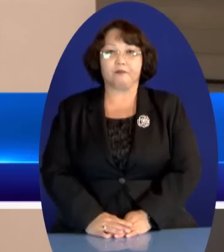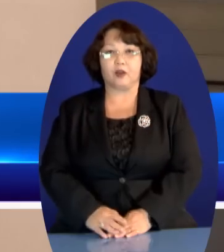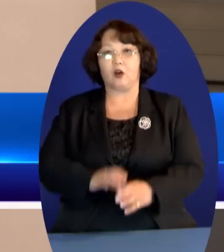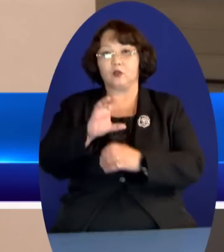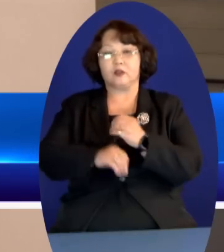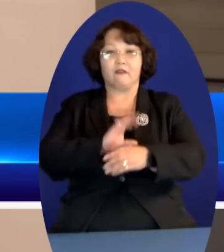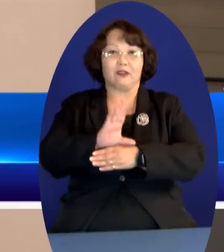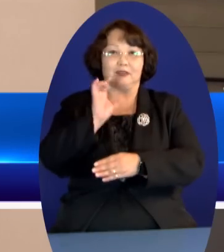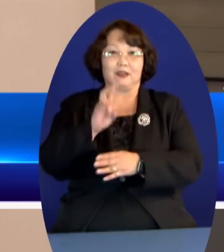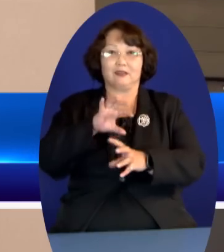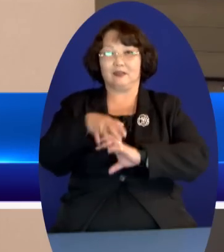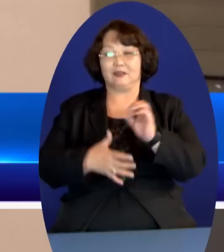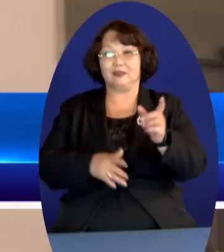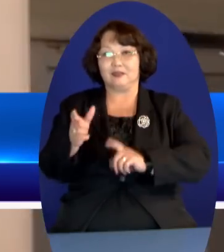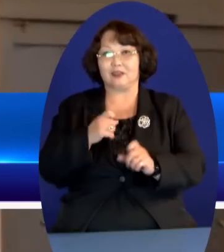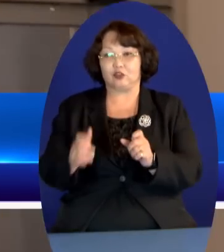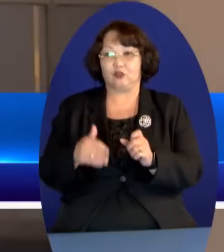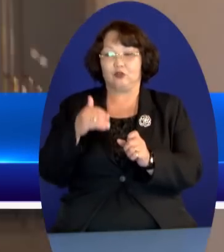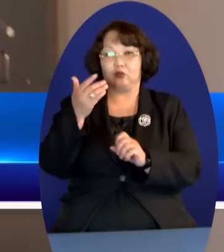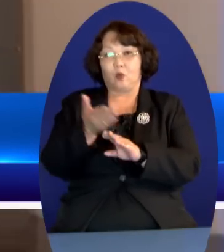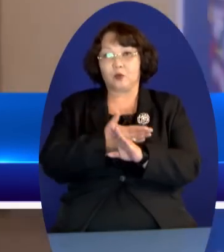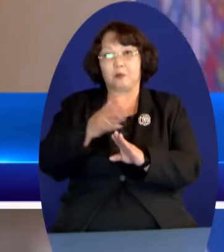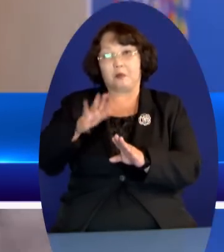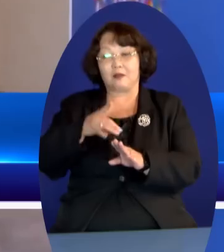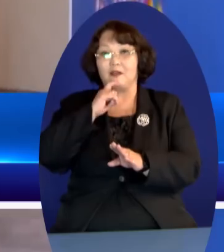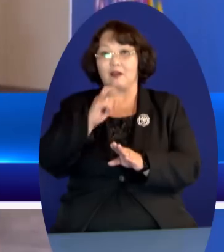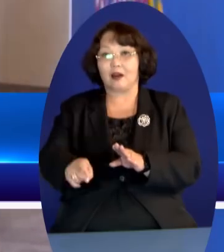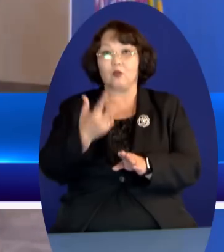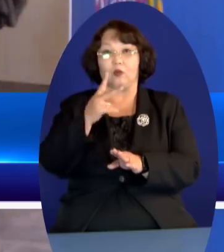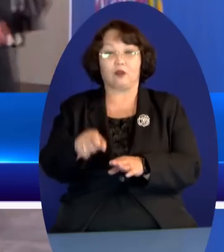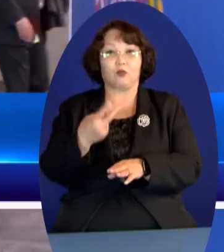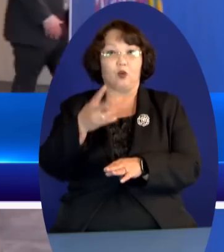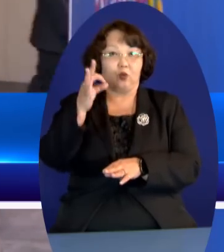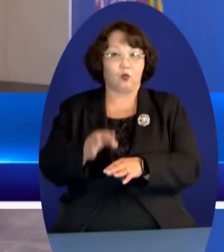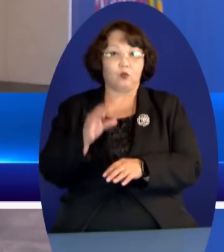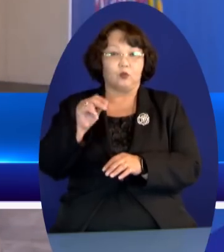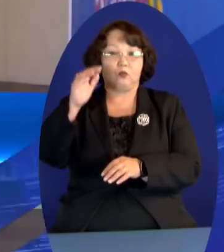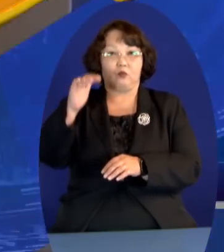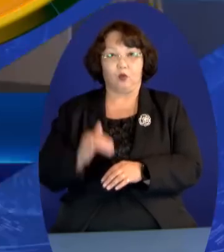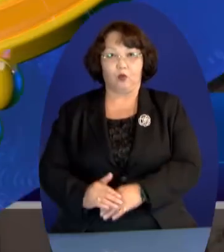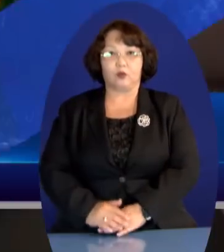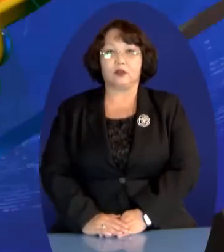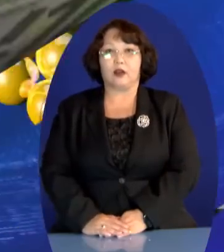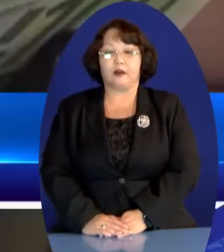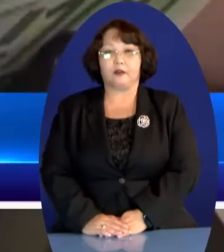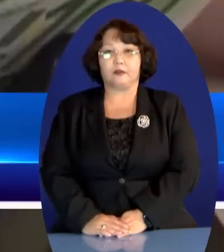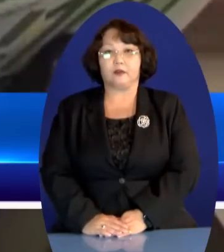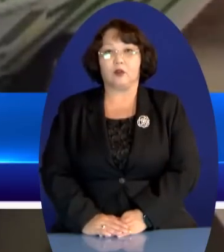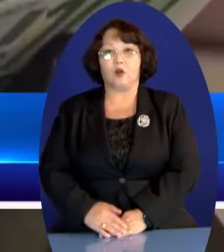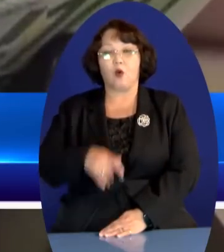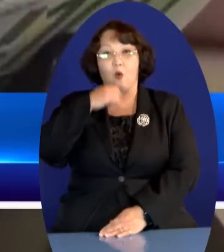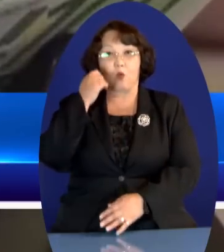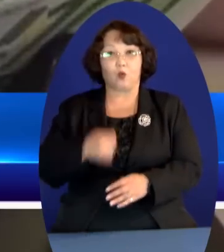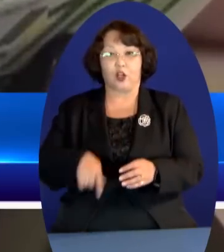Олон улсын валютын сан дэлхийн эдийн засгийн өсөлтийн урьдчилсан таамгаа 3.2% болгон бууруллаа.